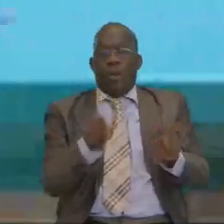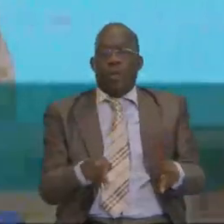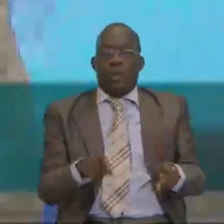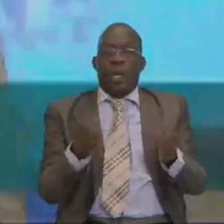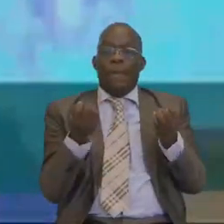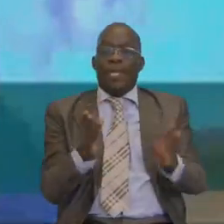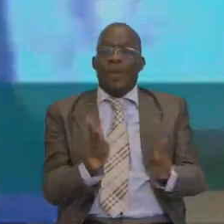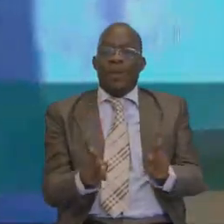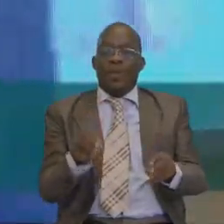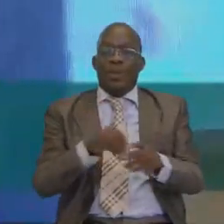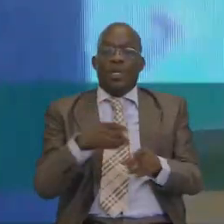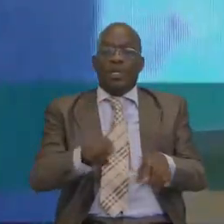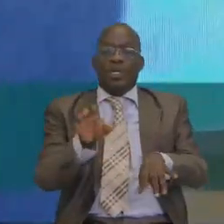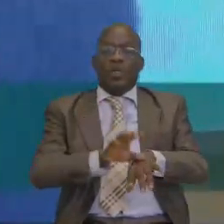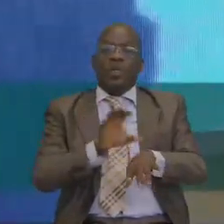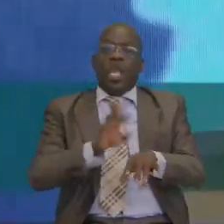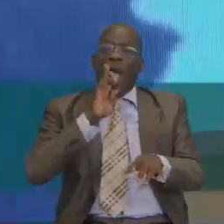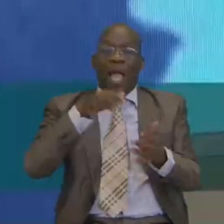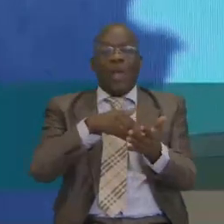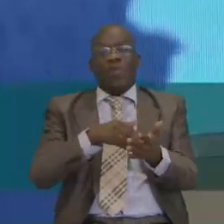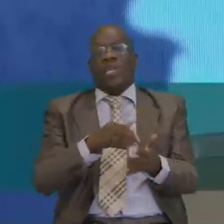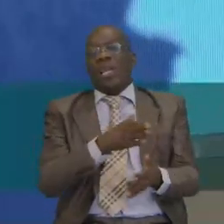Plusieurs dans l'Église sont faibles,